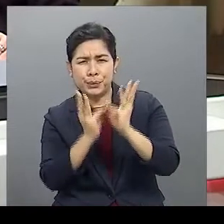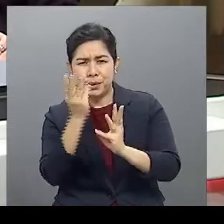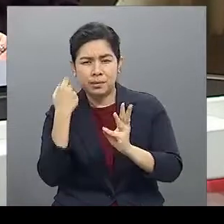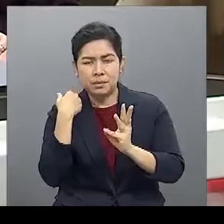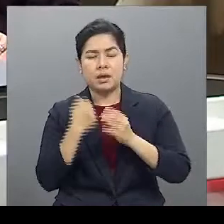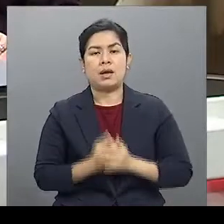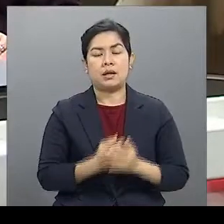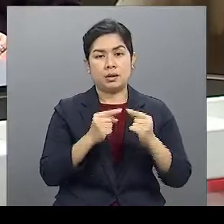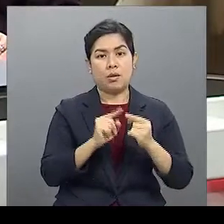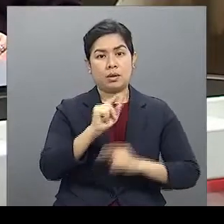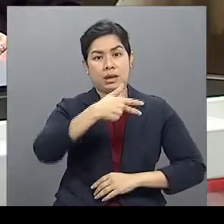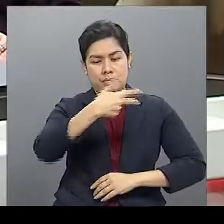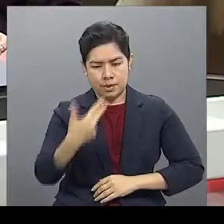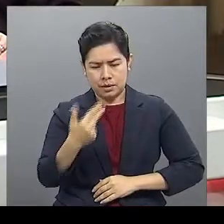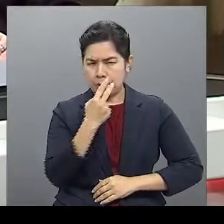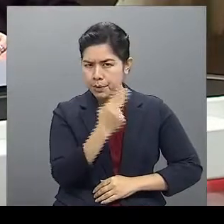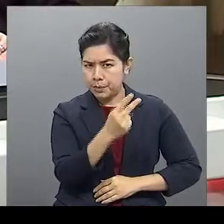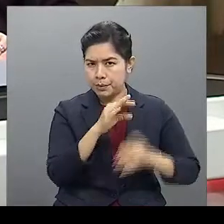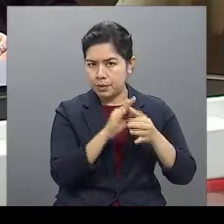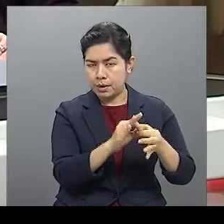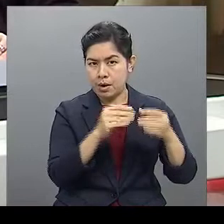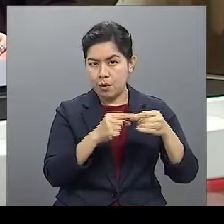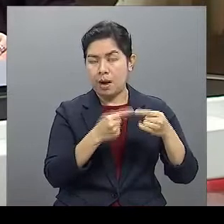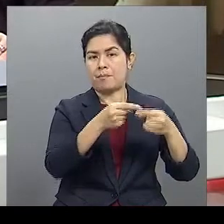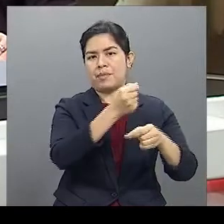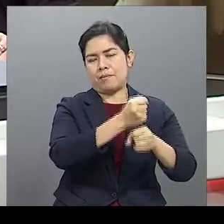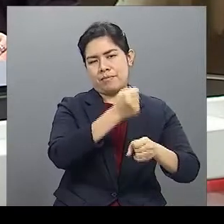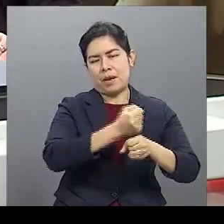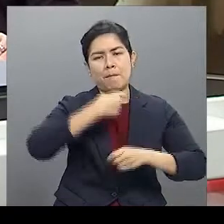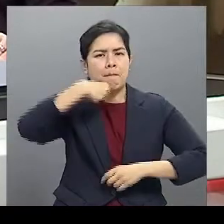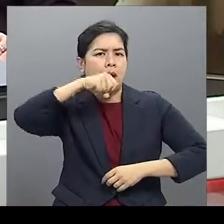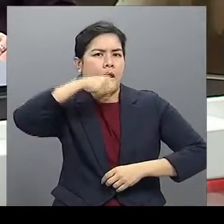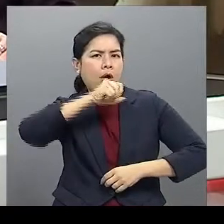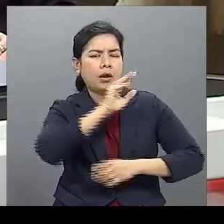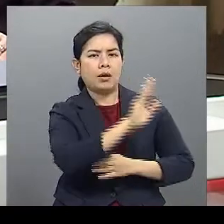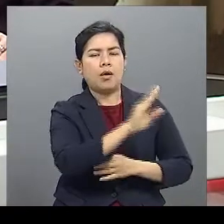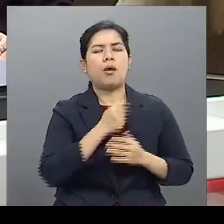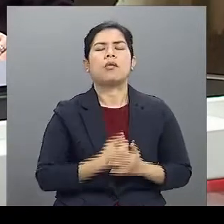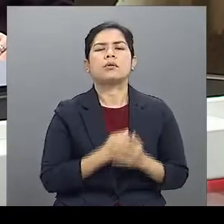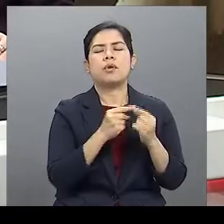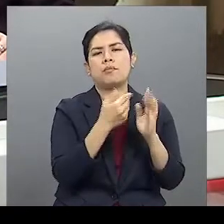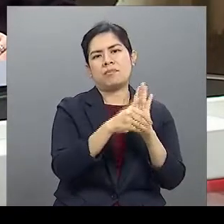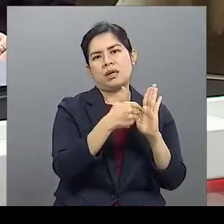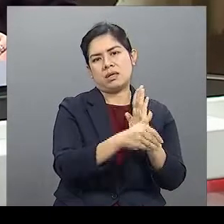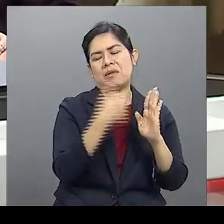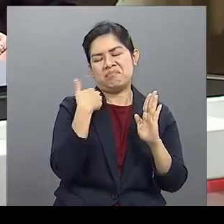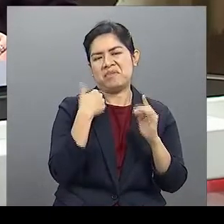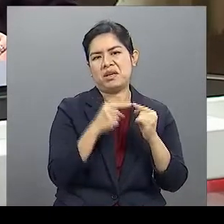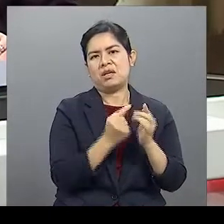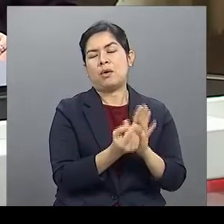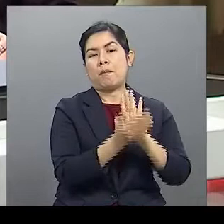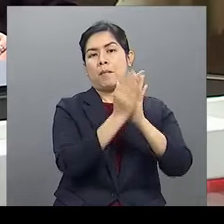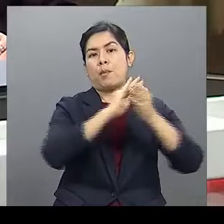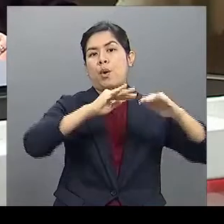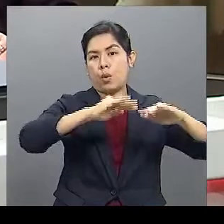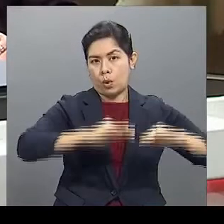ลักลอบเผาไร่อ้อยในหลายจังหวัดของพื้นที่ภาคตะวันออกเฉียงเหนือนะคะก็พบว่ามีแนวโน้มลดลงแล้วนะคะเนื่องจากว่านโยบาย